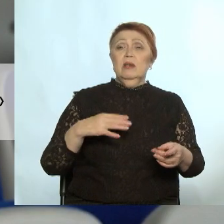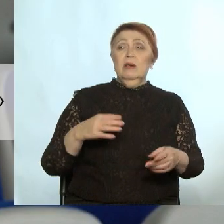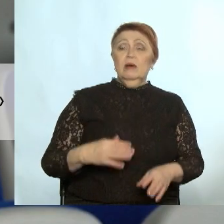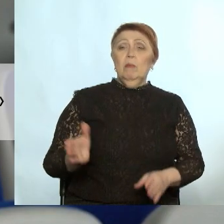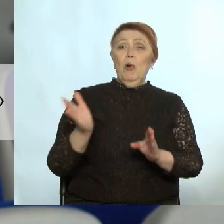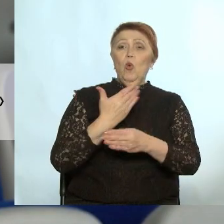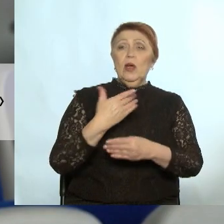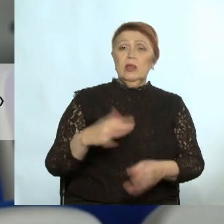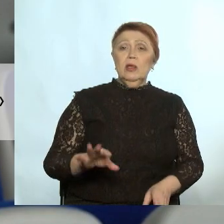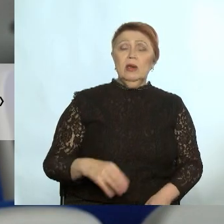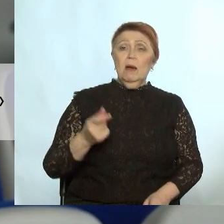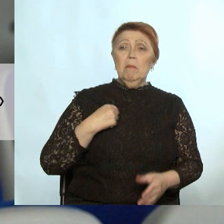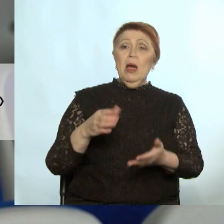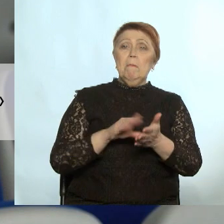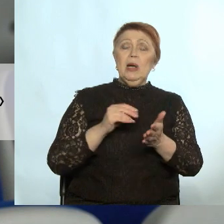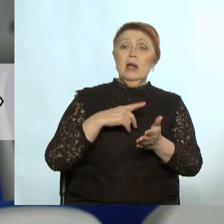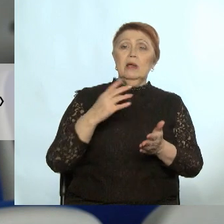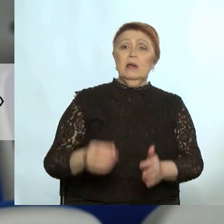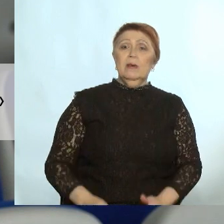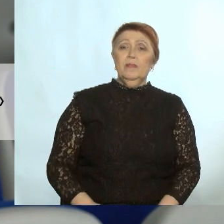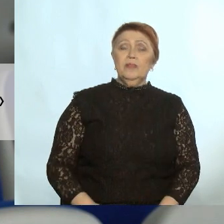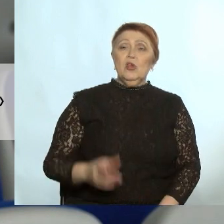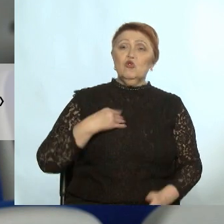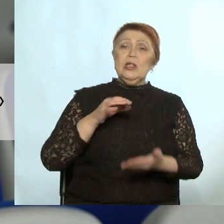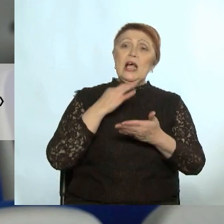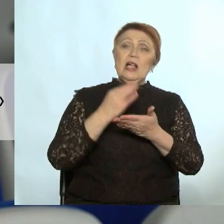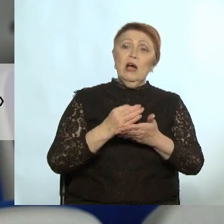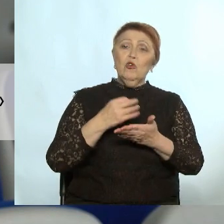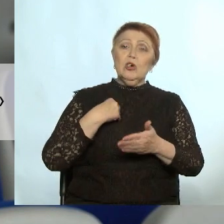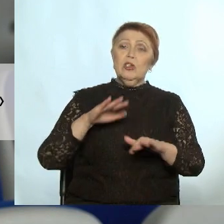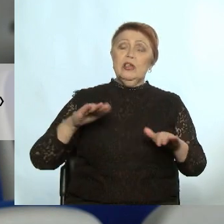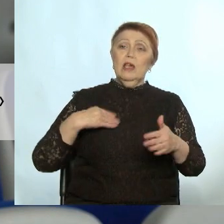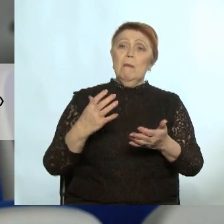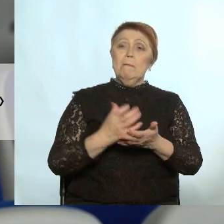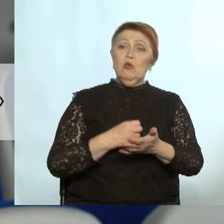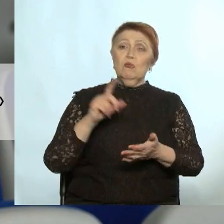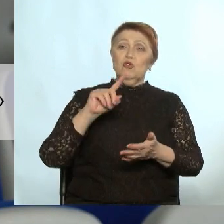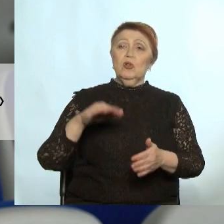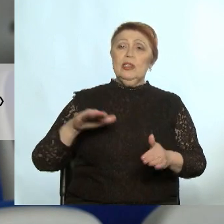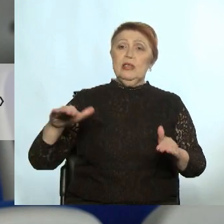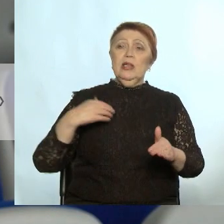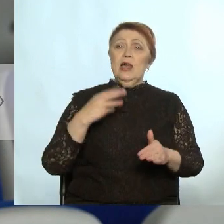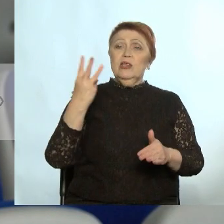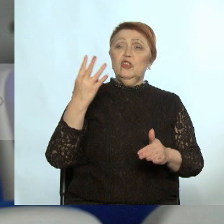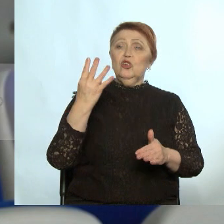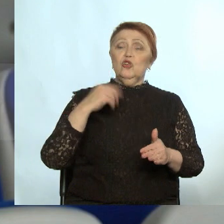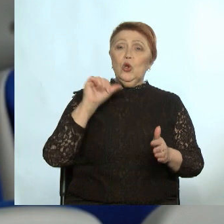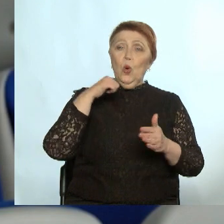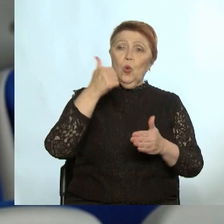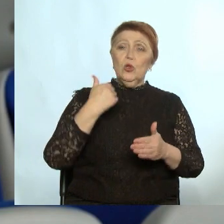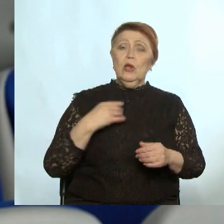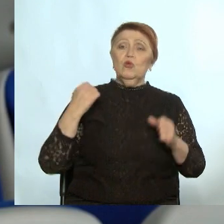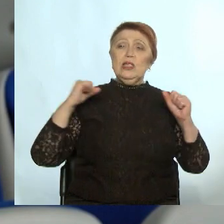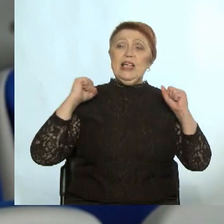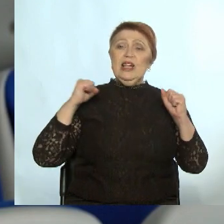попроще, то есть мы их брали с оговоркой сразу. Как бы, ну и сейчас, с другой стороны, тоже мы так же делаем, что берем детей на 3-4 года в оздоровительный